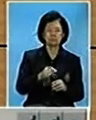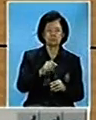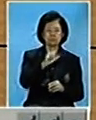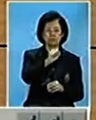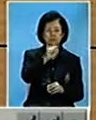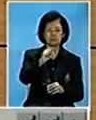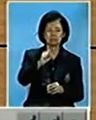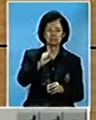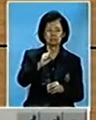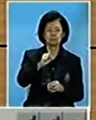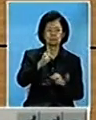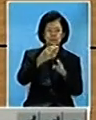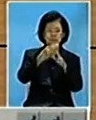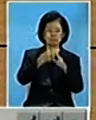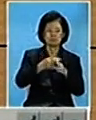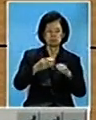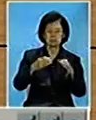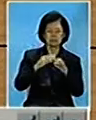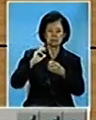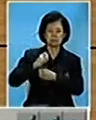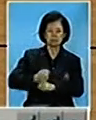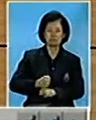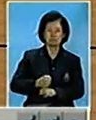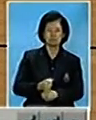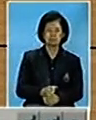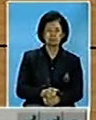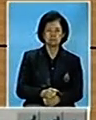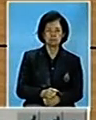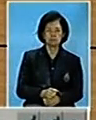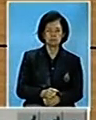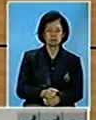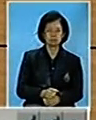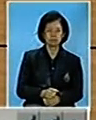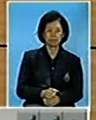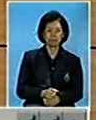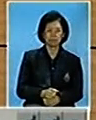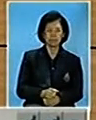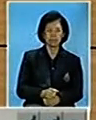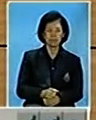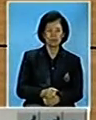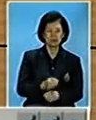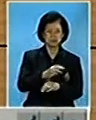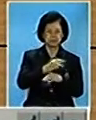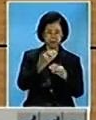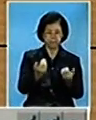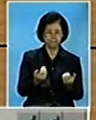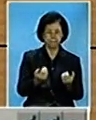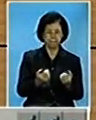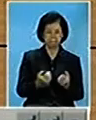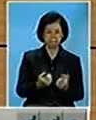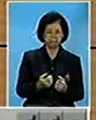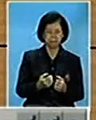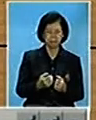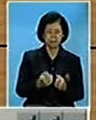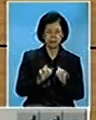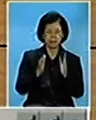ผู้แทนราษฎรแบบบัญชีรายชื่อพรรคประชาธิปัตย์ท่านประธานครับวันนี้เจ้าหน้